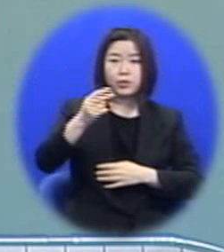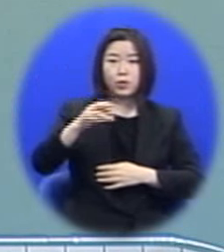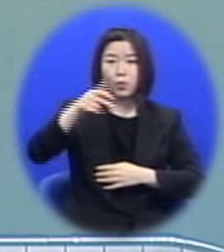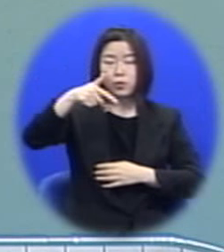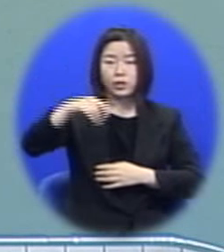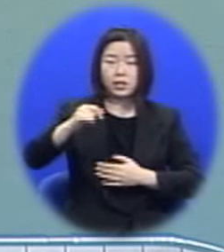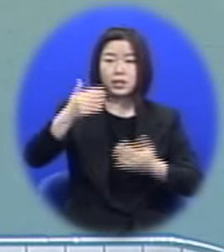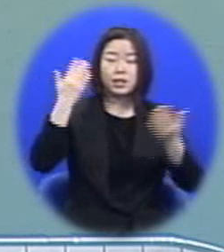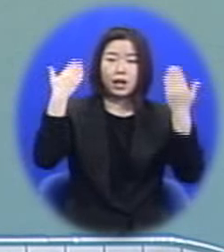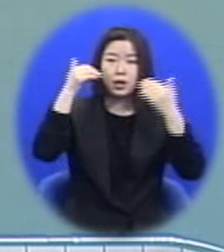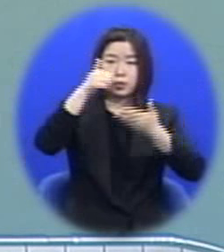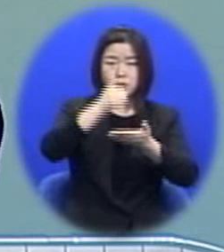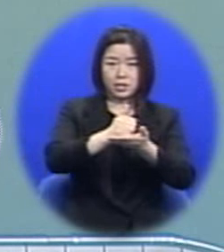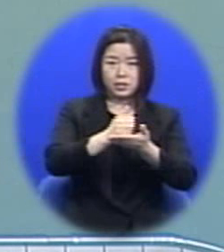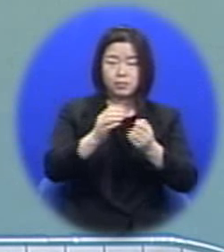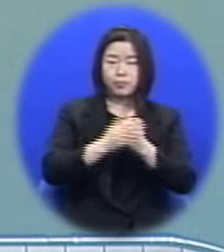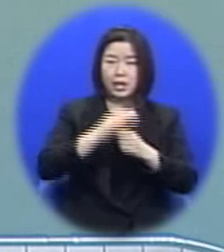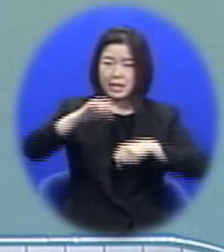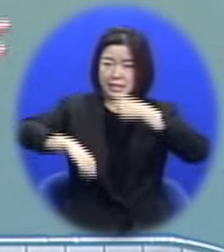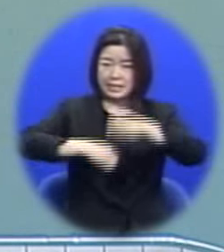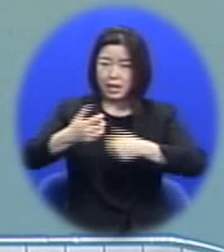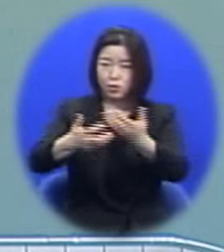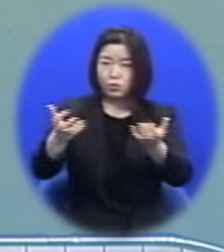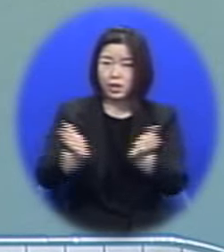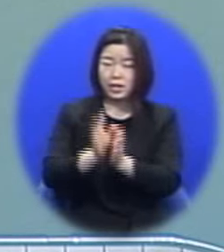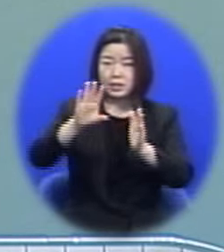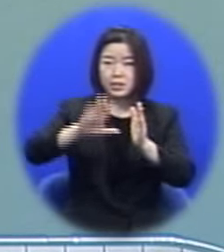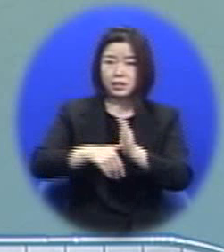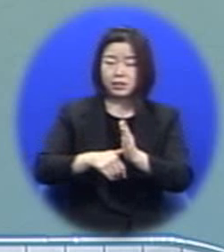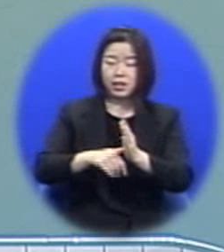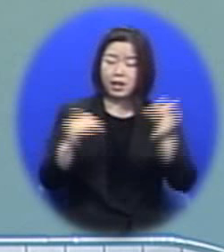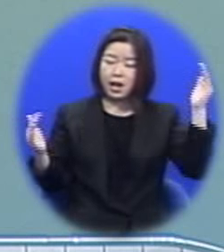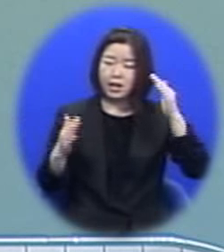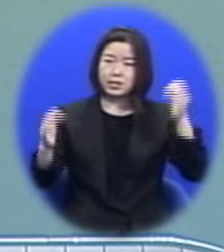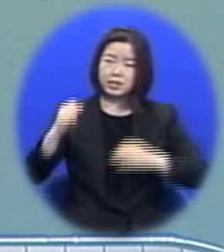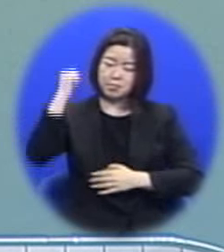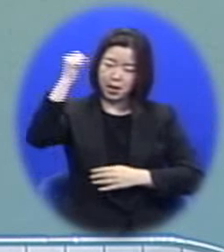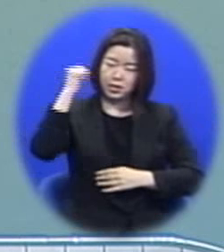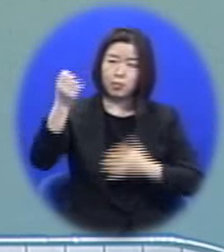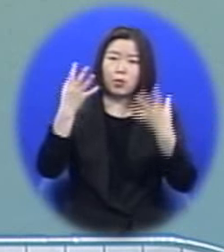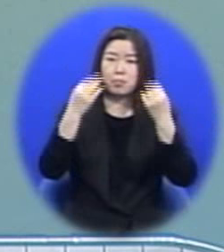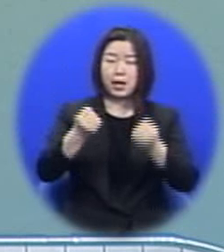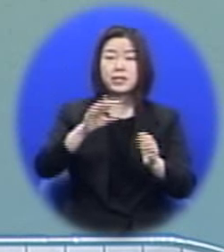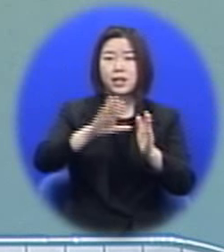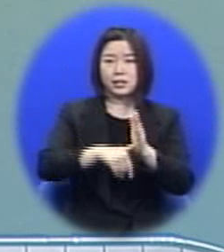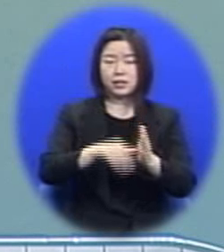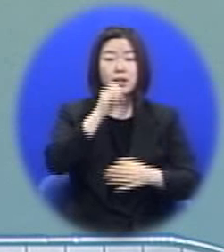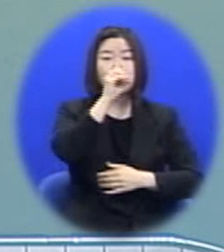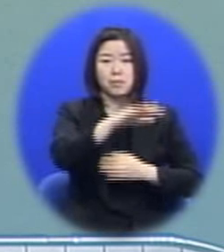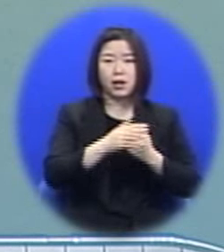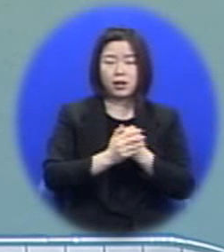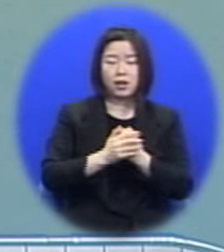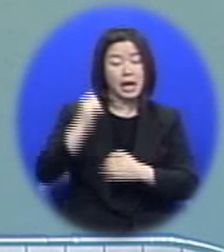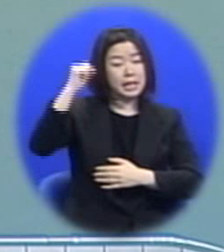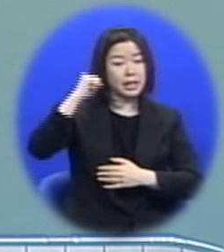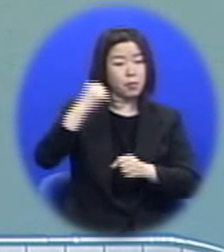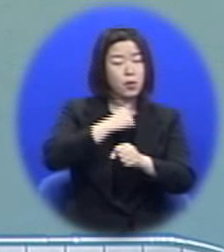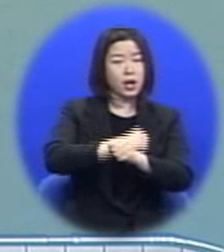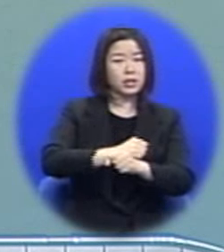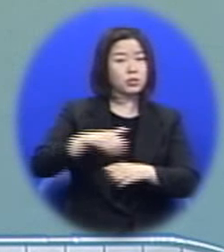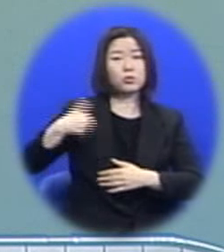때 그 데모하는 대학생들 앞에서 이런 연설을 했습니다. 데모할 줄 모르는 젊은이는 희망이